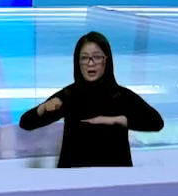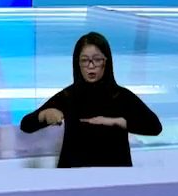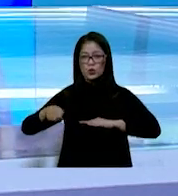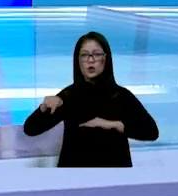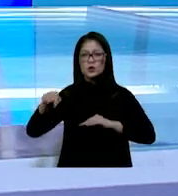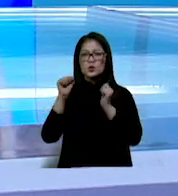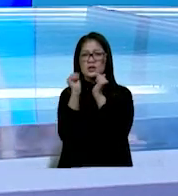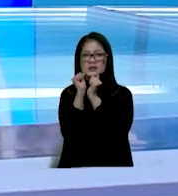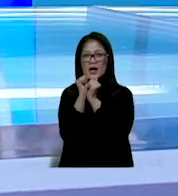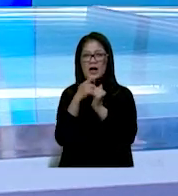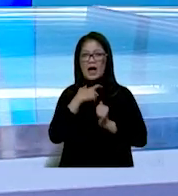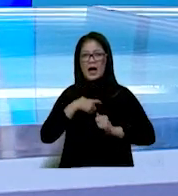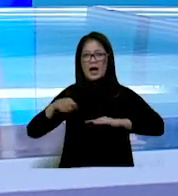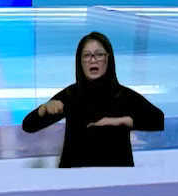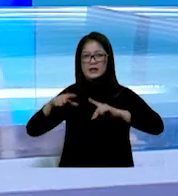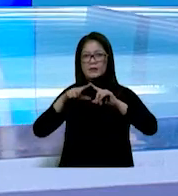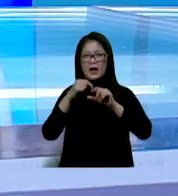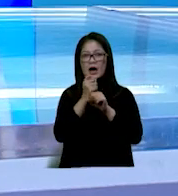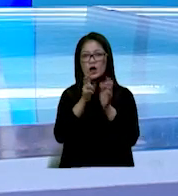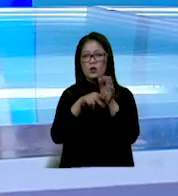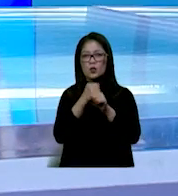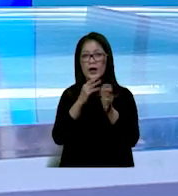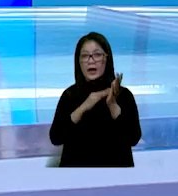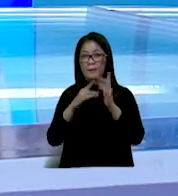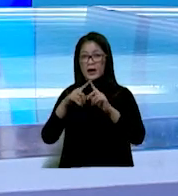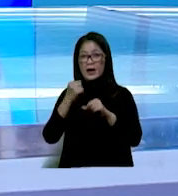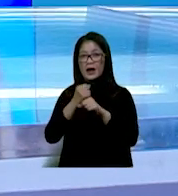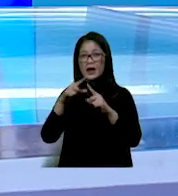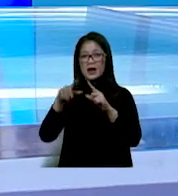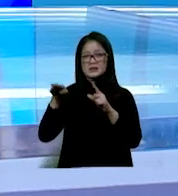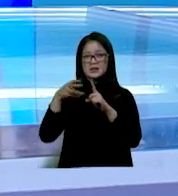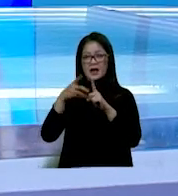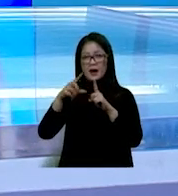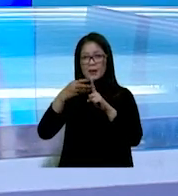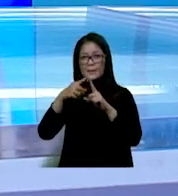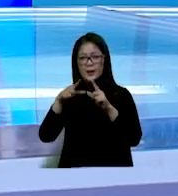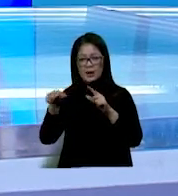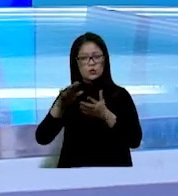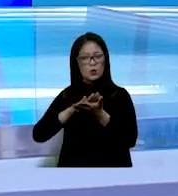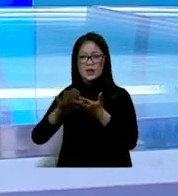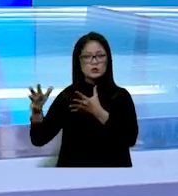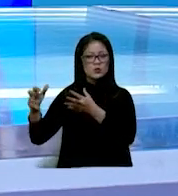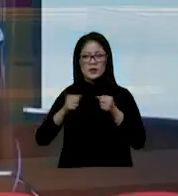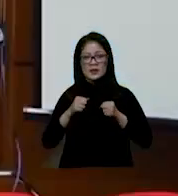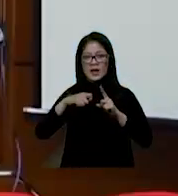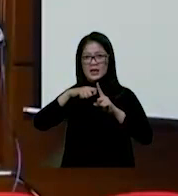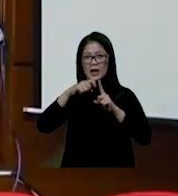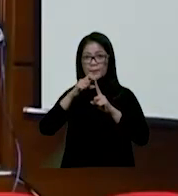satu tersangka merupakan Hakim Agung Ma Gazali dan sementara dua tersangka lainnya langsung di tahan KPK